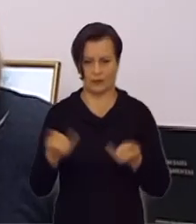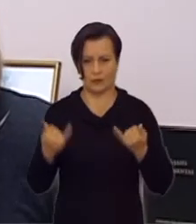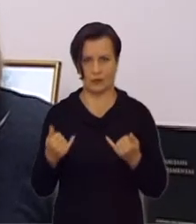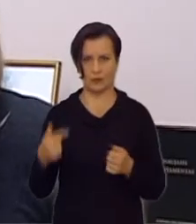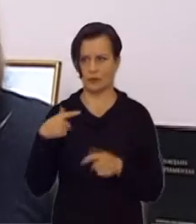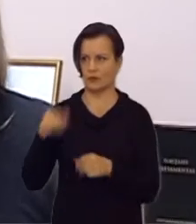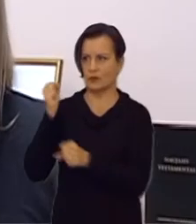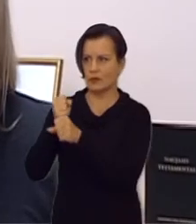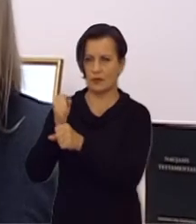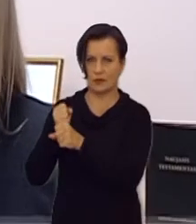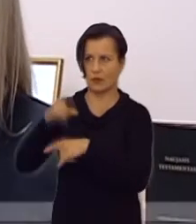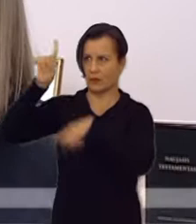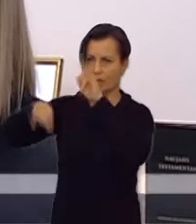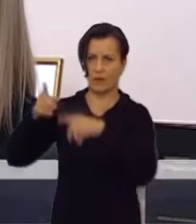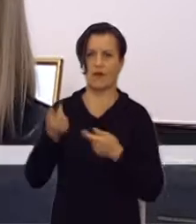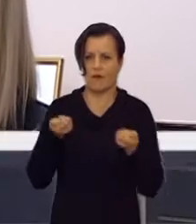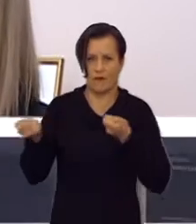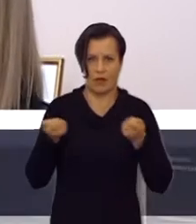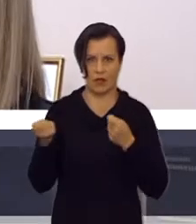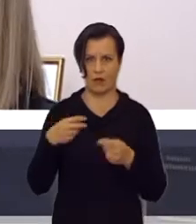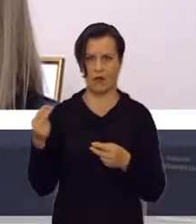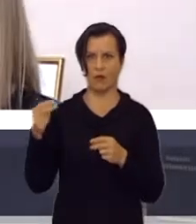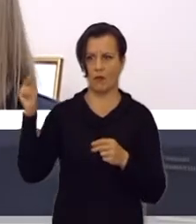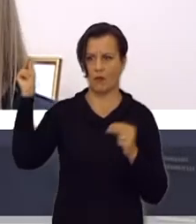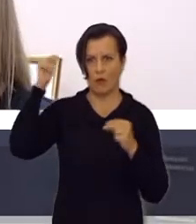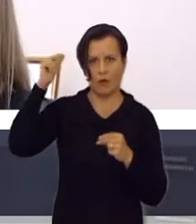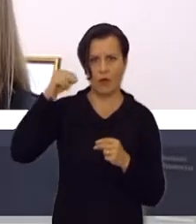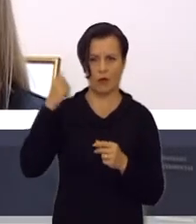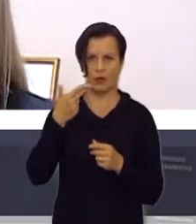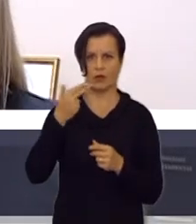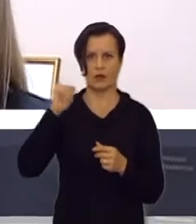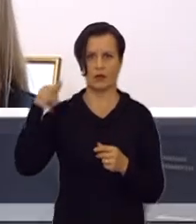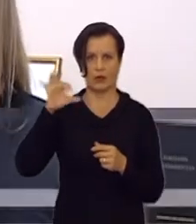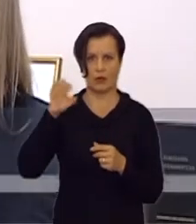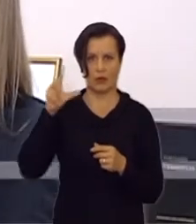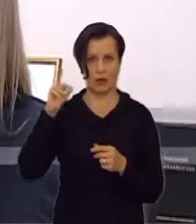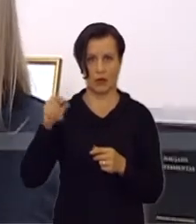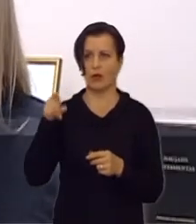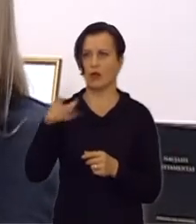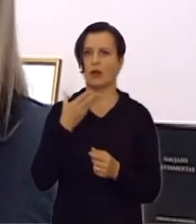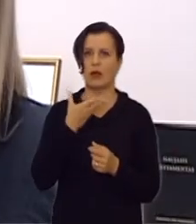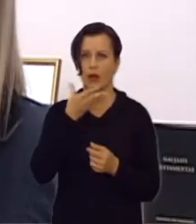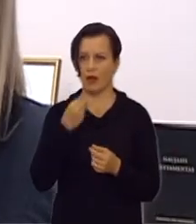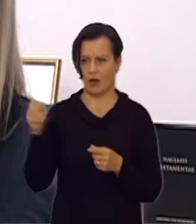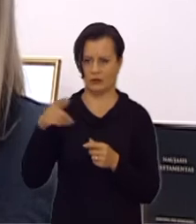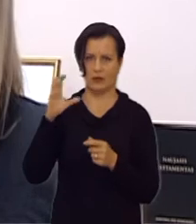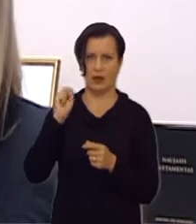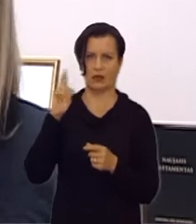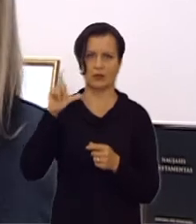keletas vyrukų vadovaujami mokytojas Nijolės. Ir jie mums su tokia gražia akcija dabar padeda remontuoja